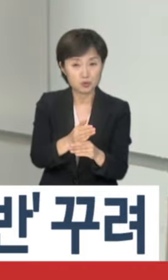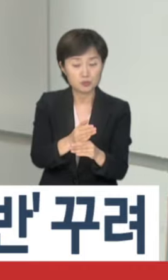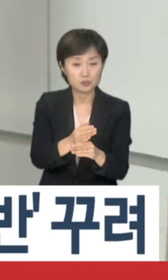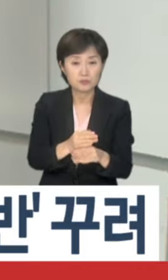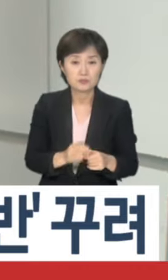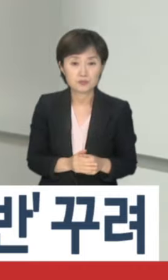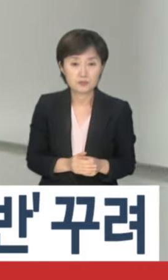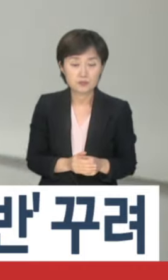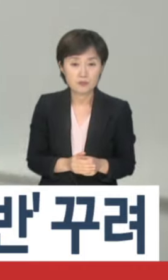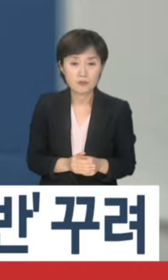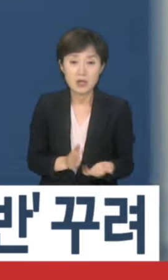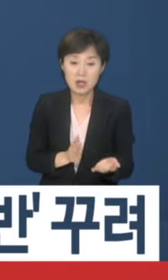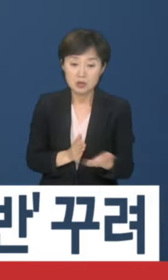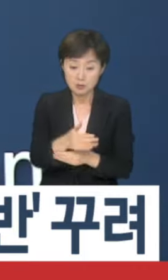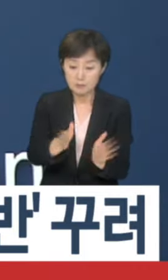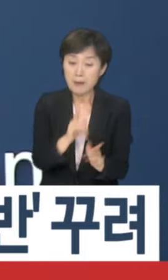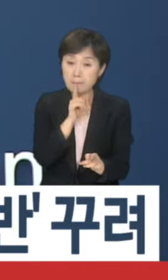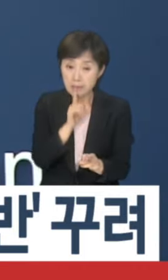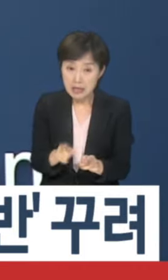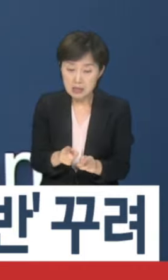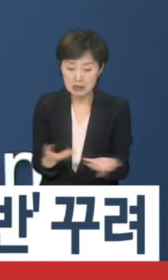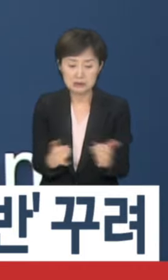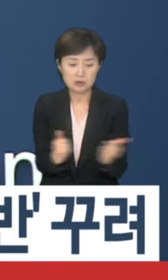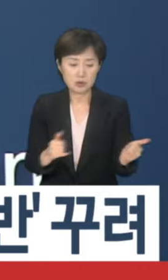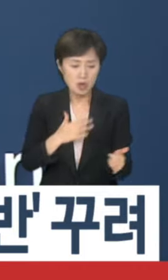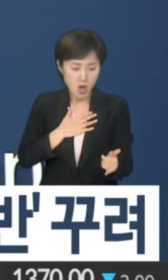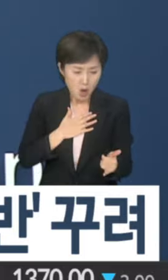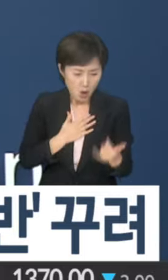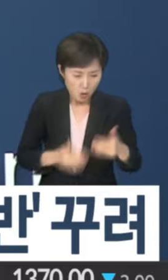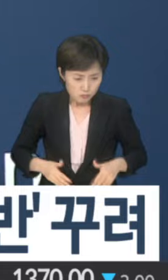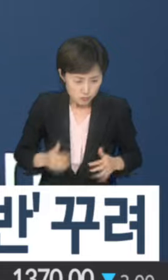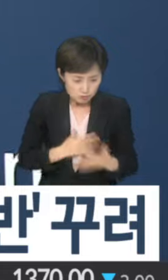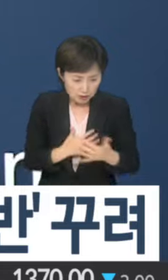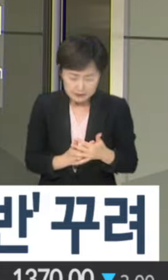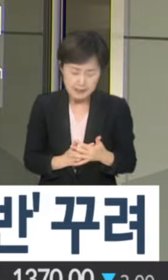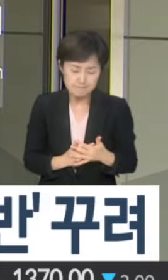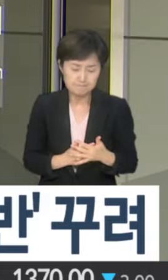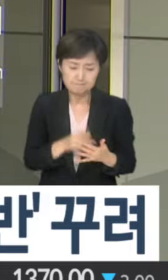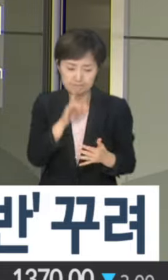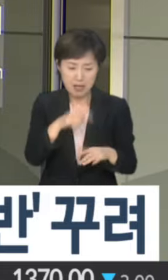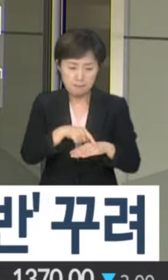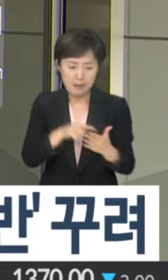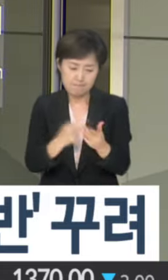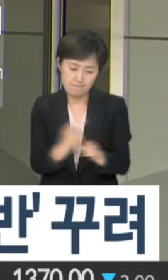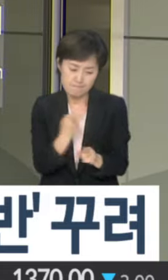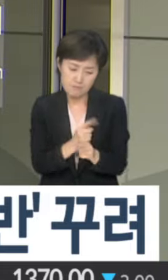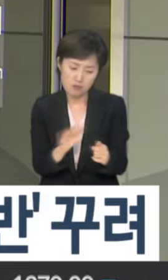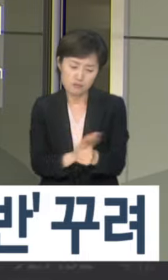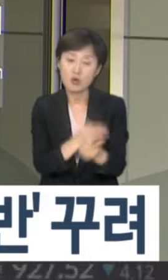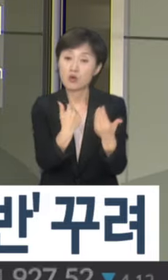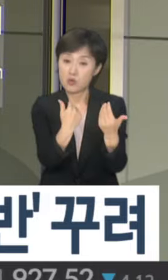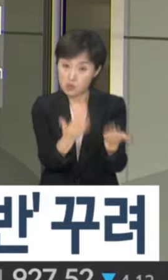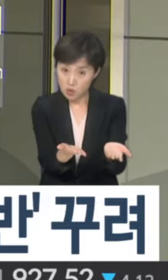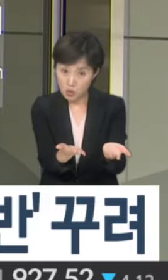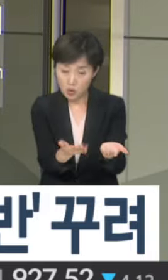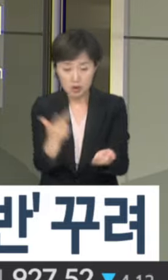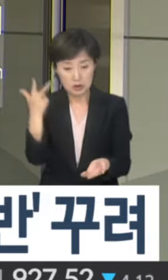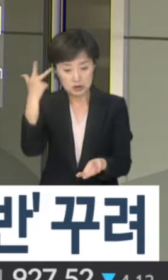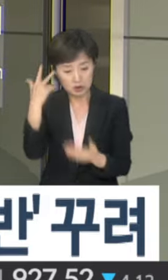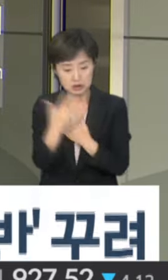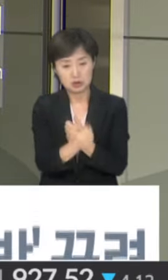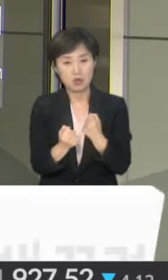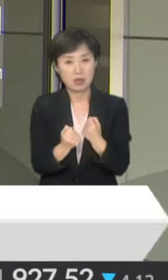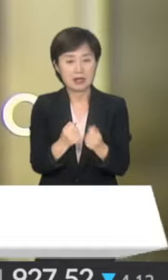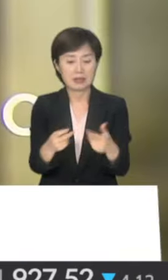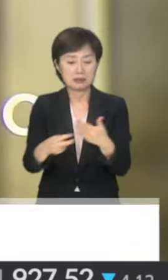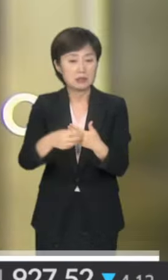밝혔습니다 전담반은 또 직원들의 심리적 안정을 위해서 긴급 심리 지원 프로그램을 운영하고 정신 건강